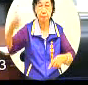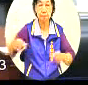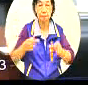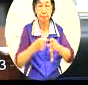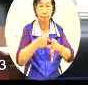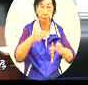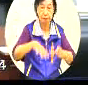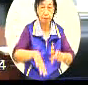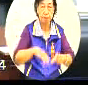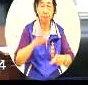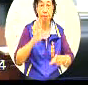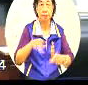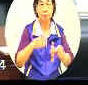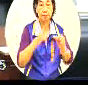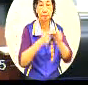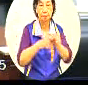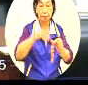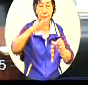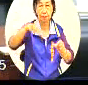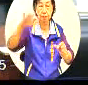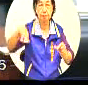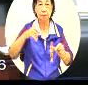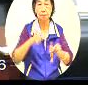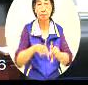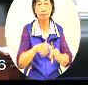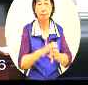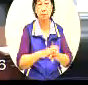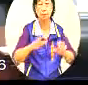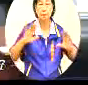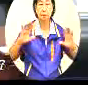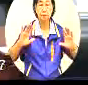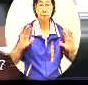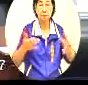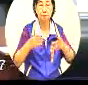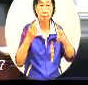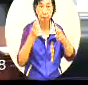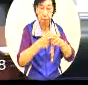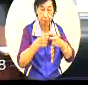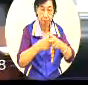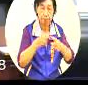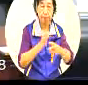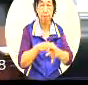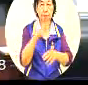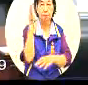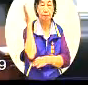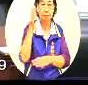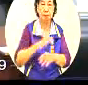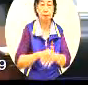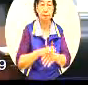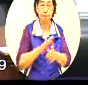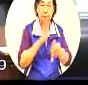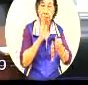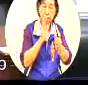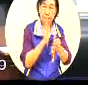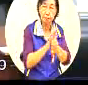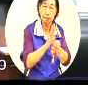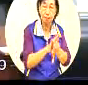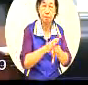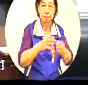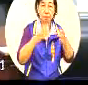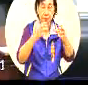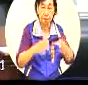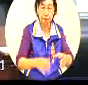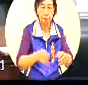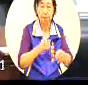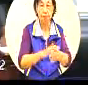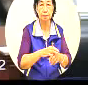那个地点市政，那个我们市政府如何来做推动，本席建议那个地点应该不要再把土地卖